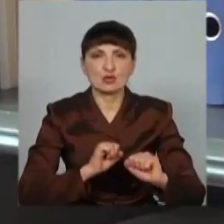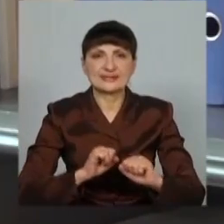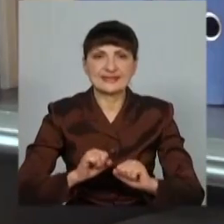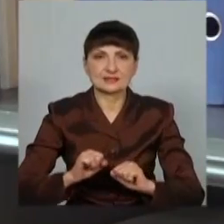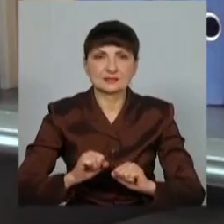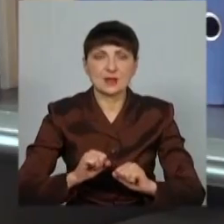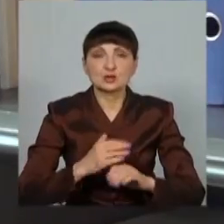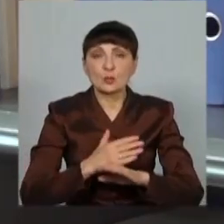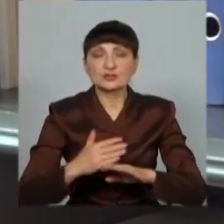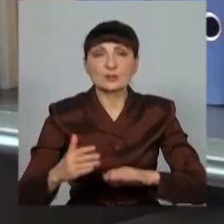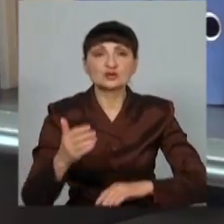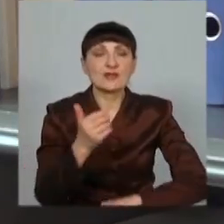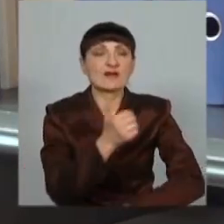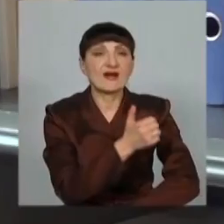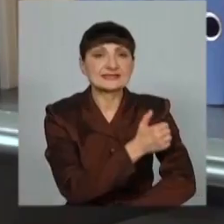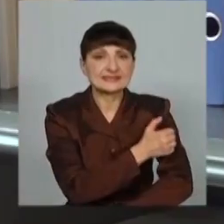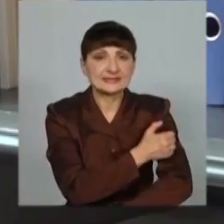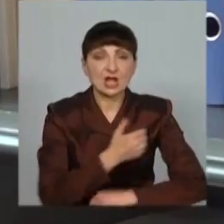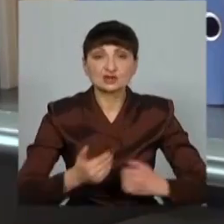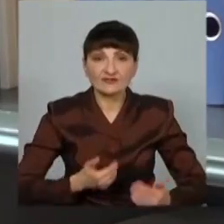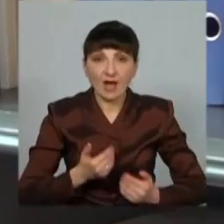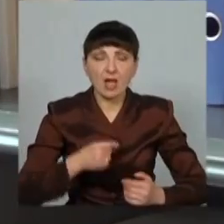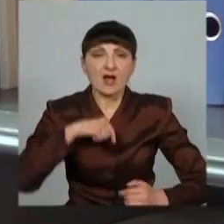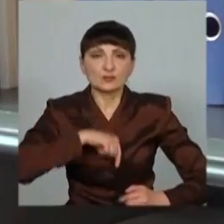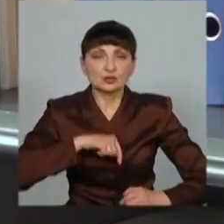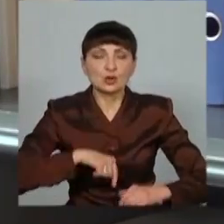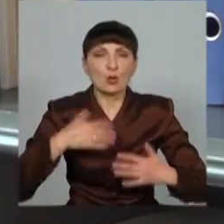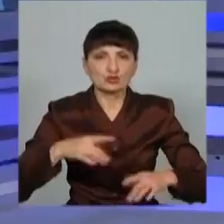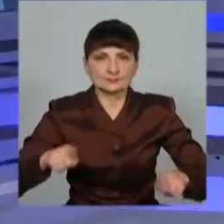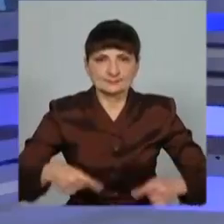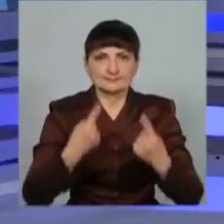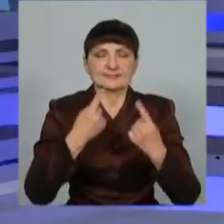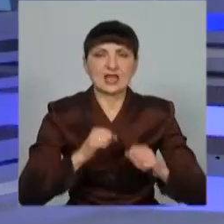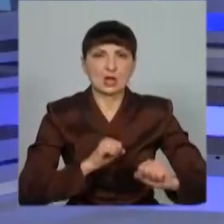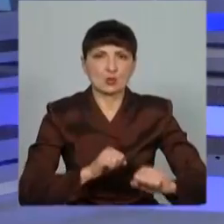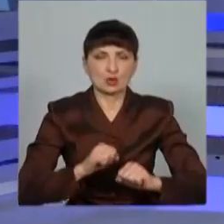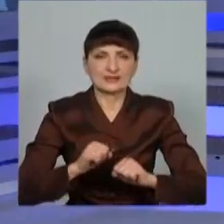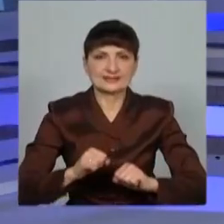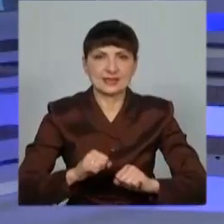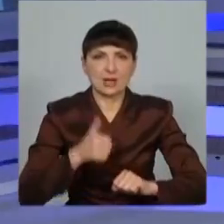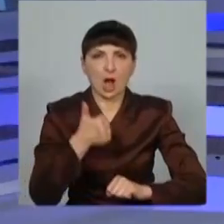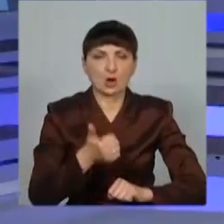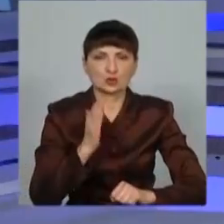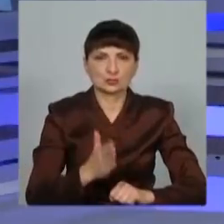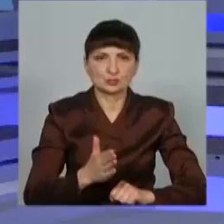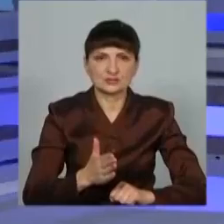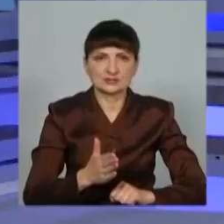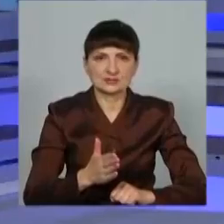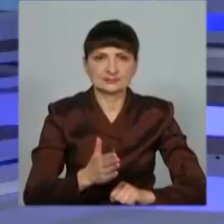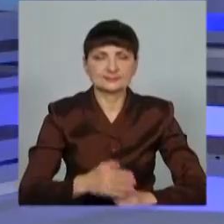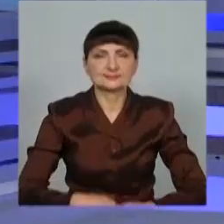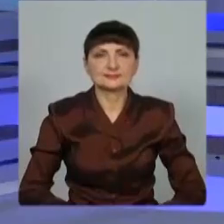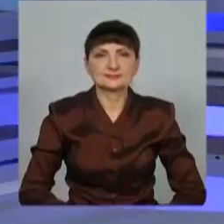Чтобы после получения живой вакцины мы уже такую основу создаем, чтобы он хорошо сформировался